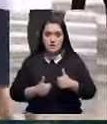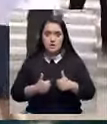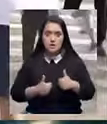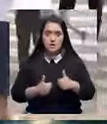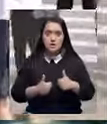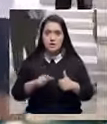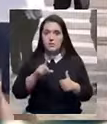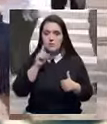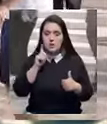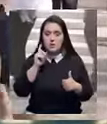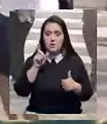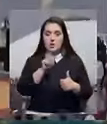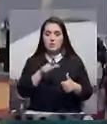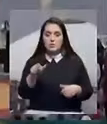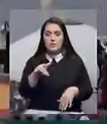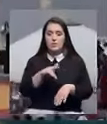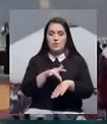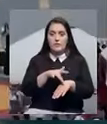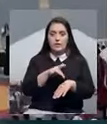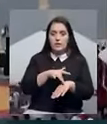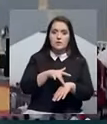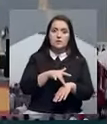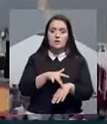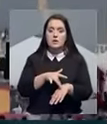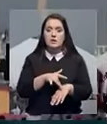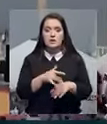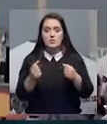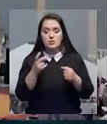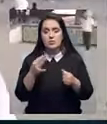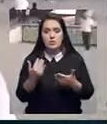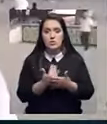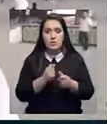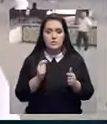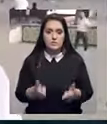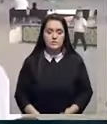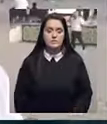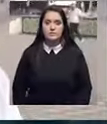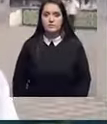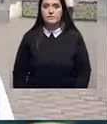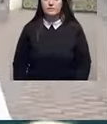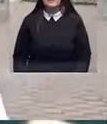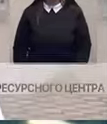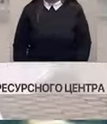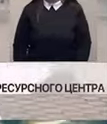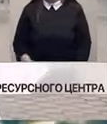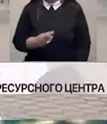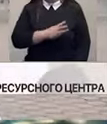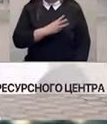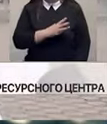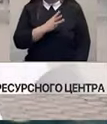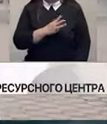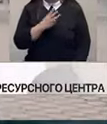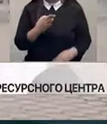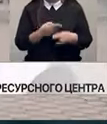не только молодые люди, которые увлекаются определенным видом спорта, но и новички. Ранее по инициативе ребят из